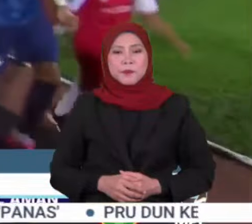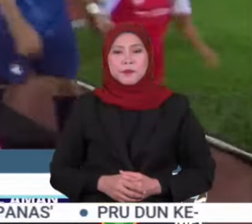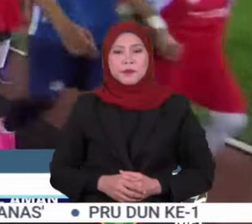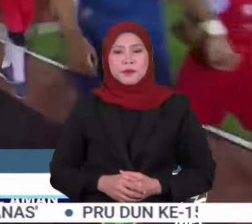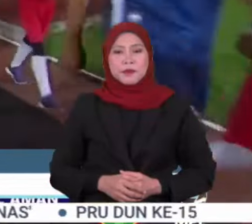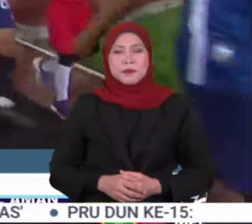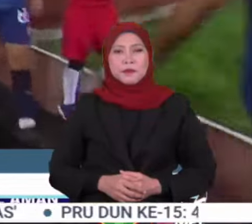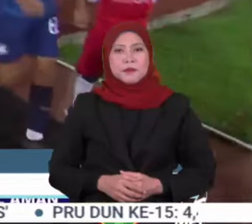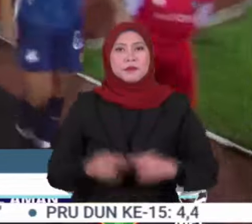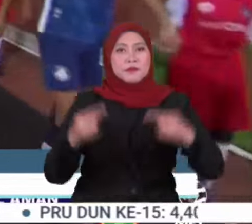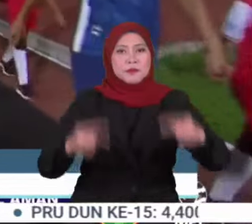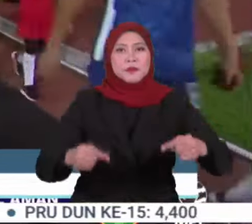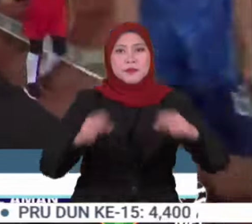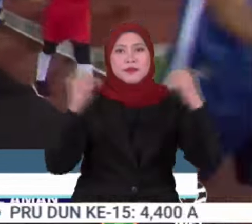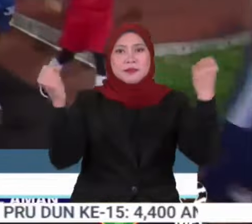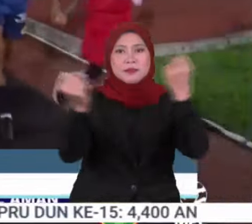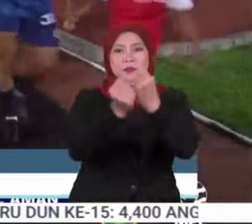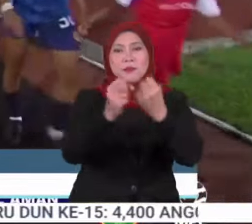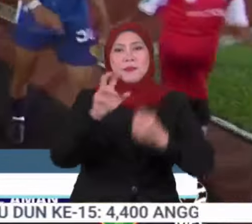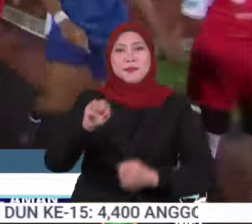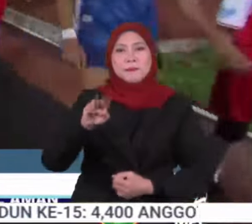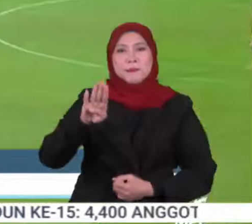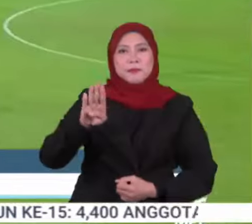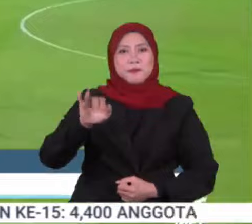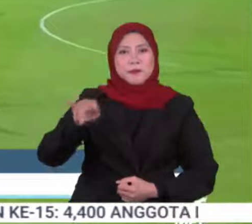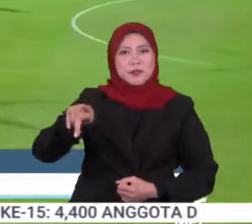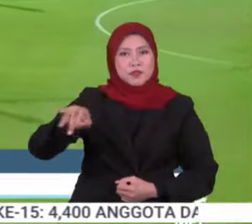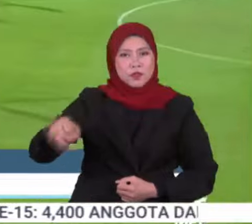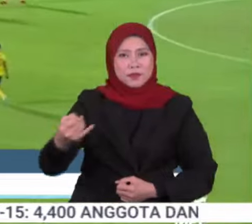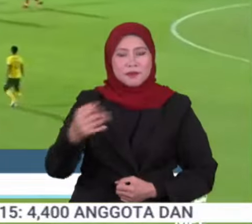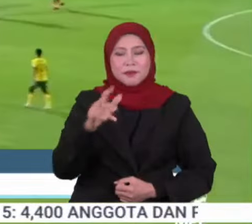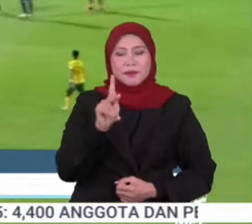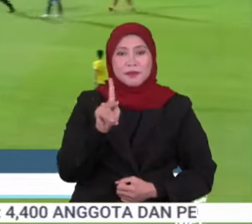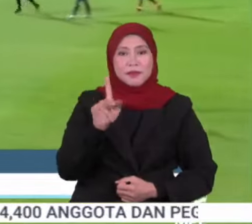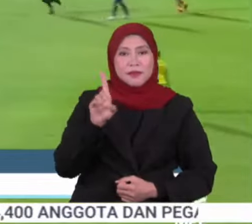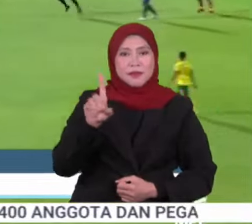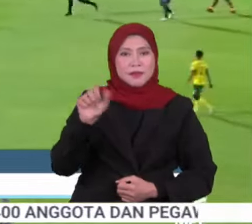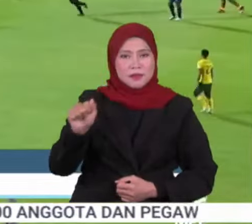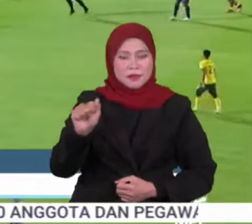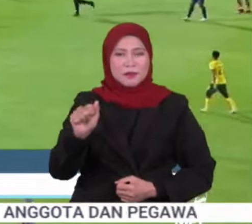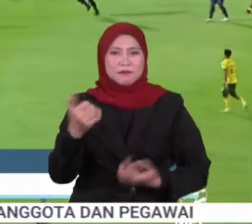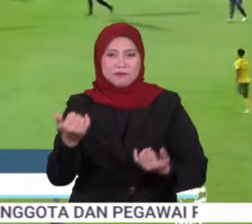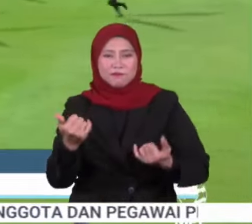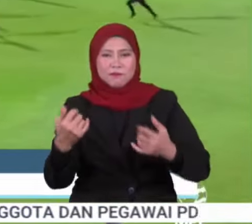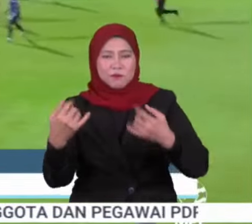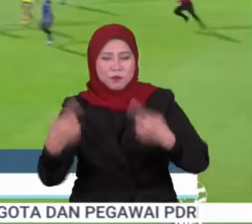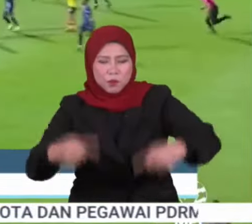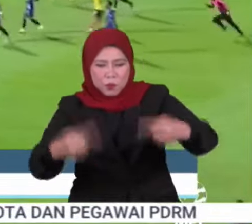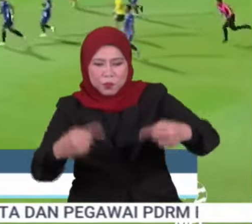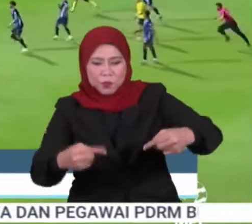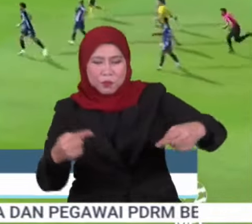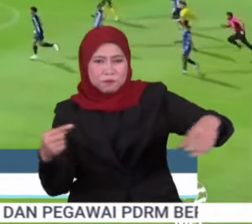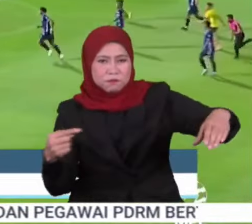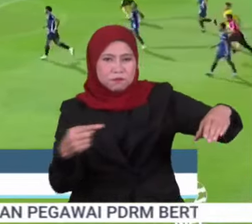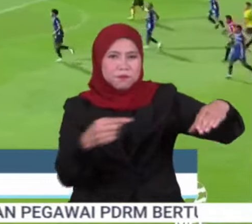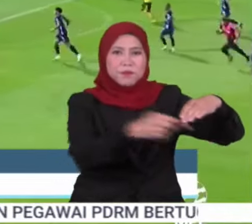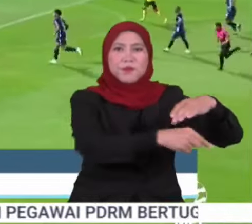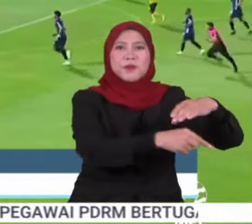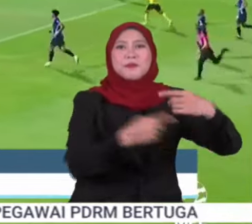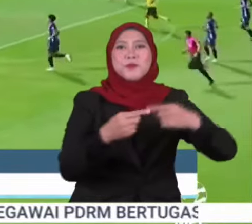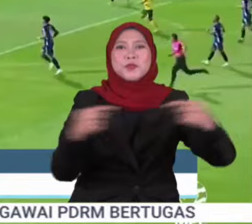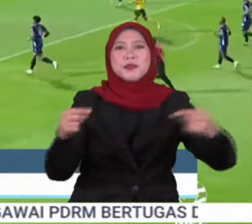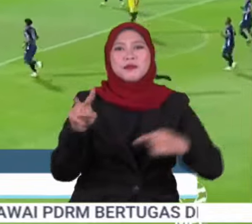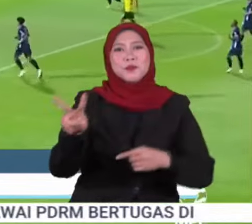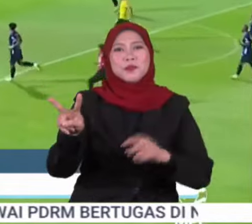Dalam satu lagi aksi di Stadium Majlis Bandaraya Petaling Jaya MBPJ, KDAFC tampil garam mengatasi skuad Sang Saka Biru dengan